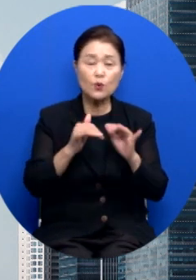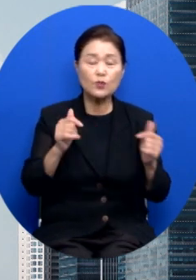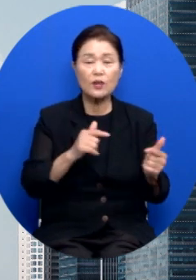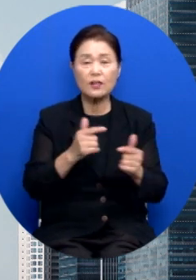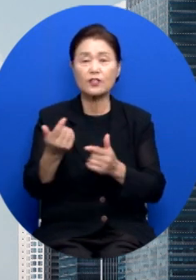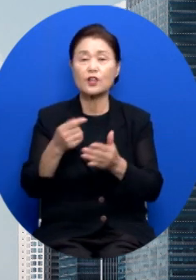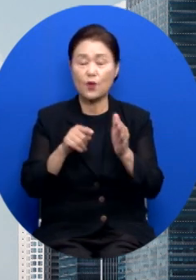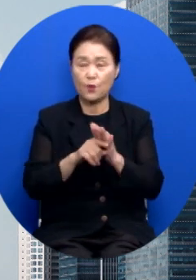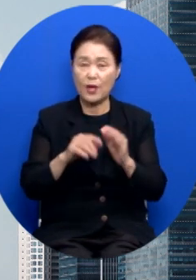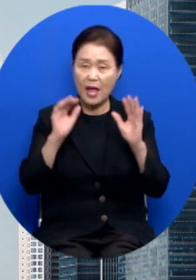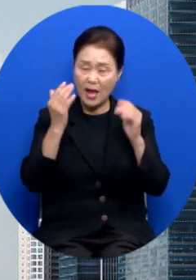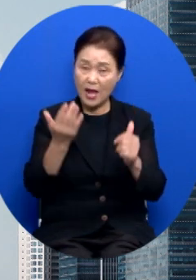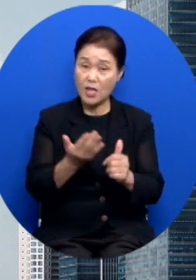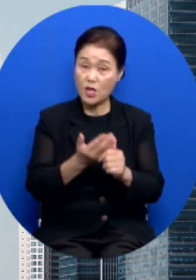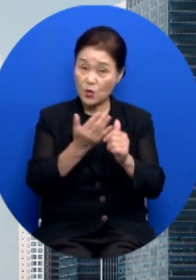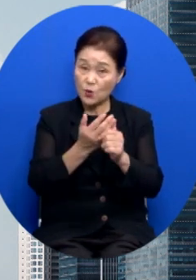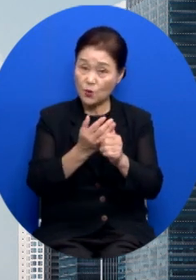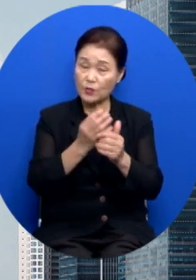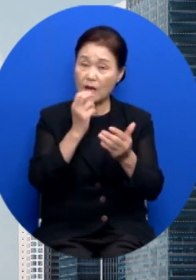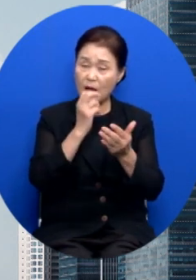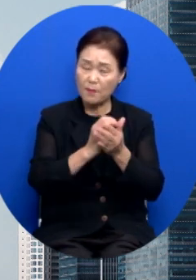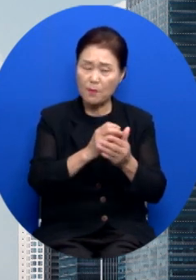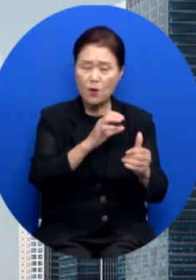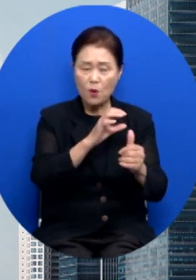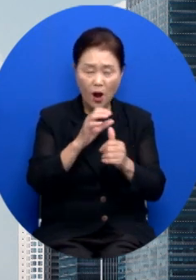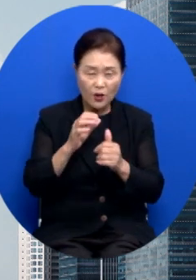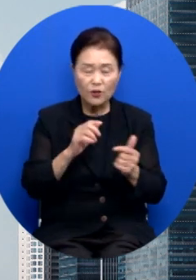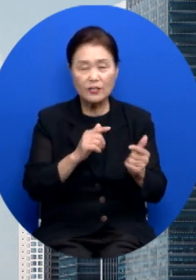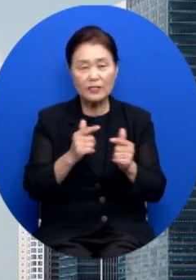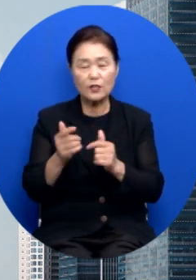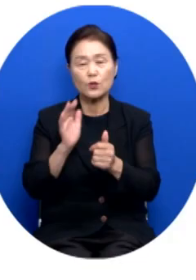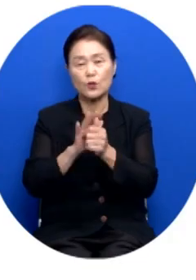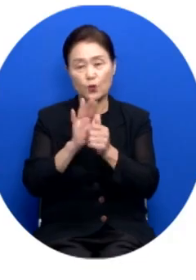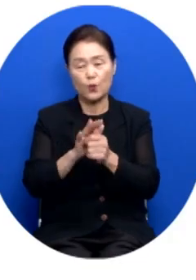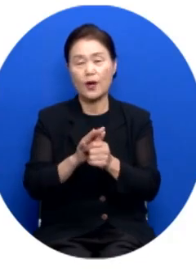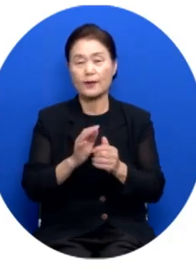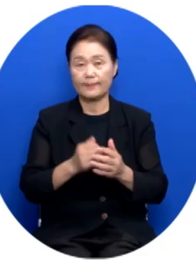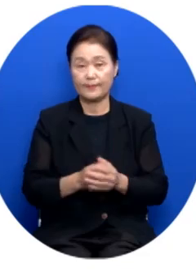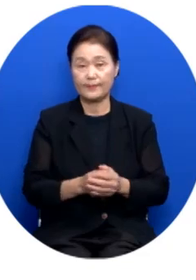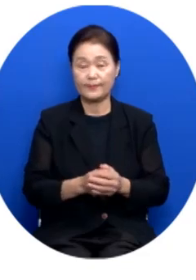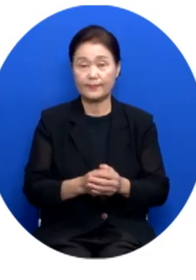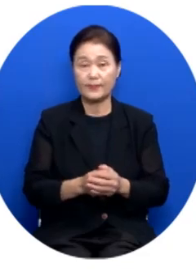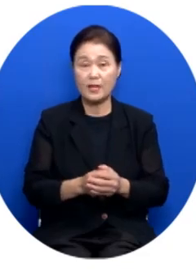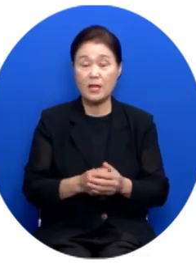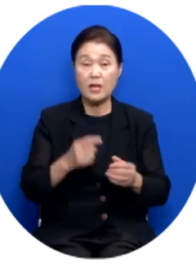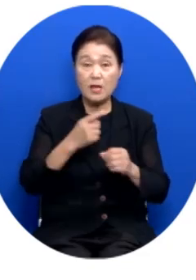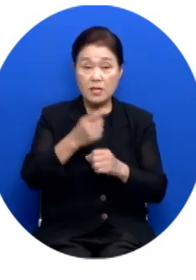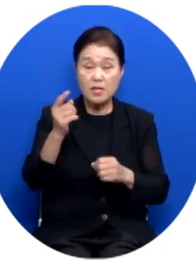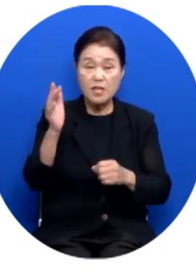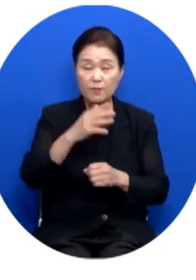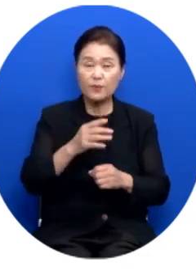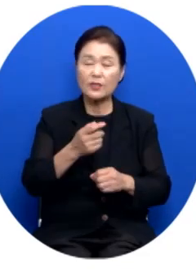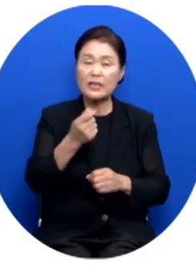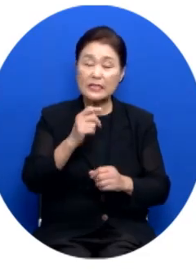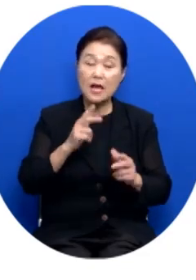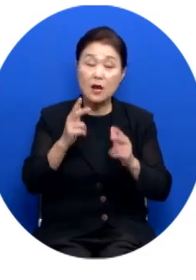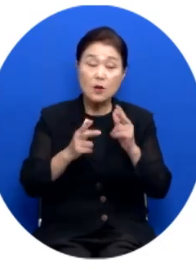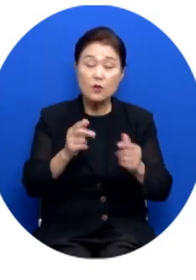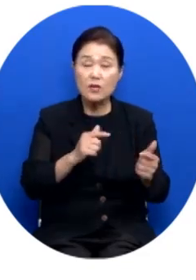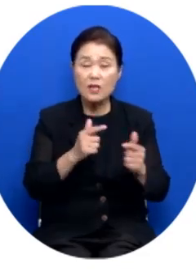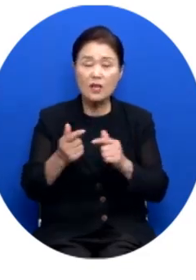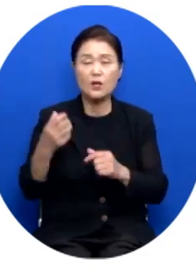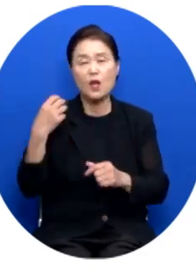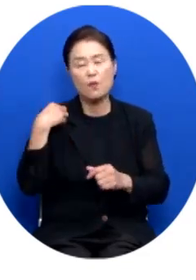위해 육아 지원 제도 인지도와 활용도 제고에 나섭니다. 고용부는 내년부터 중소기업의 부담을 덜기